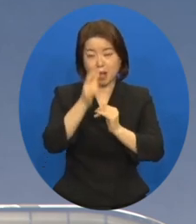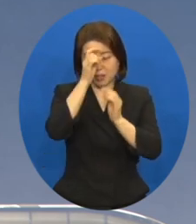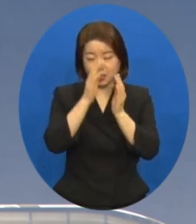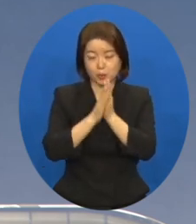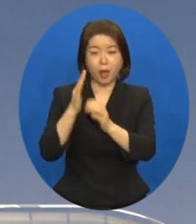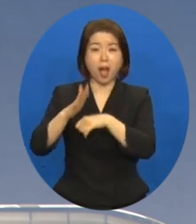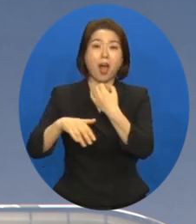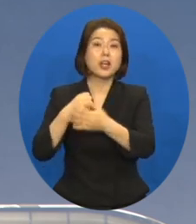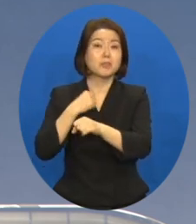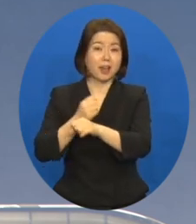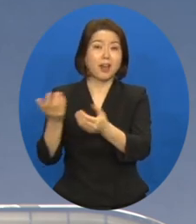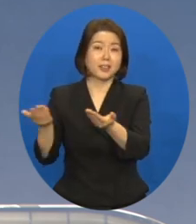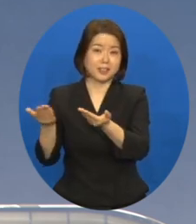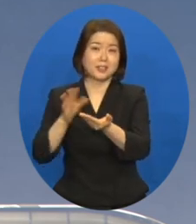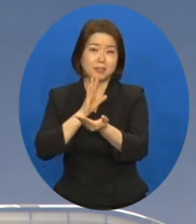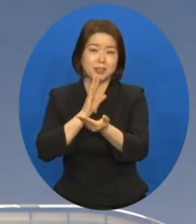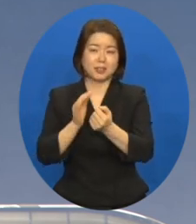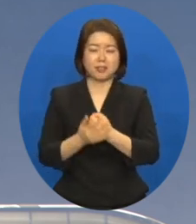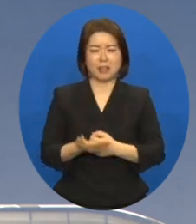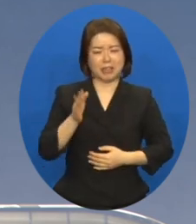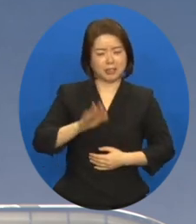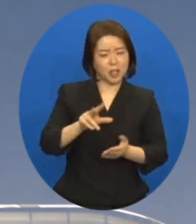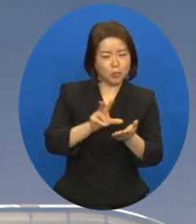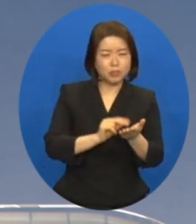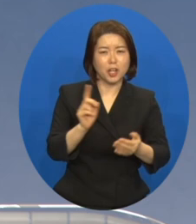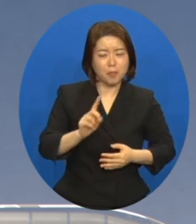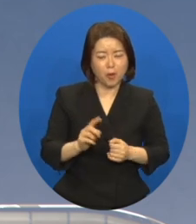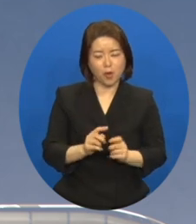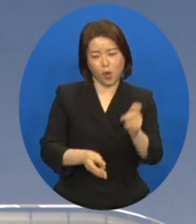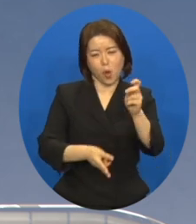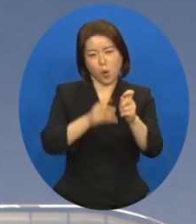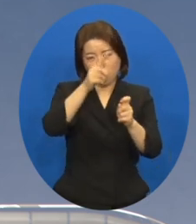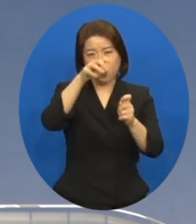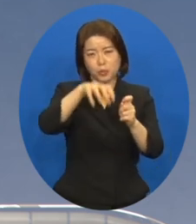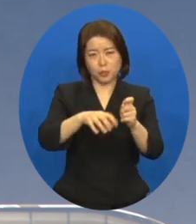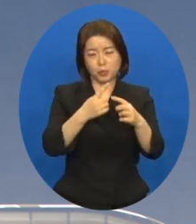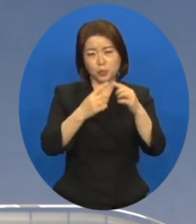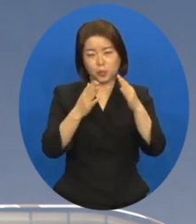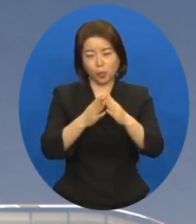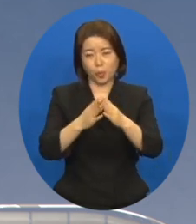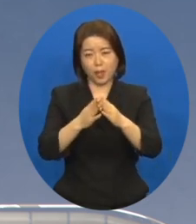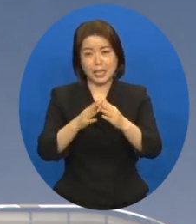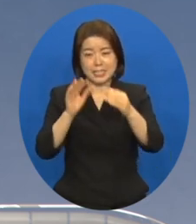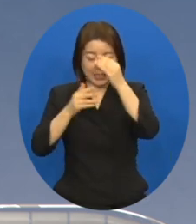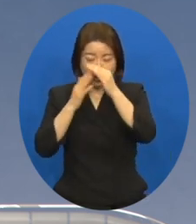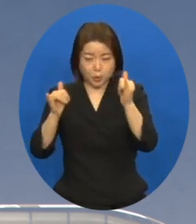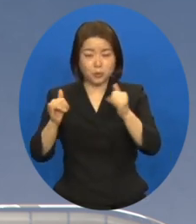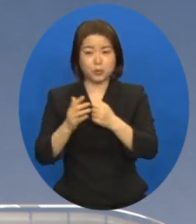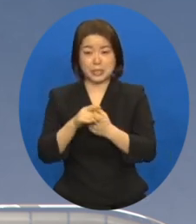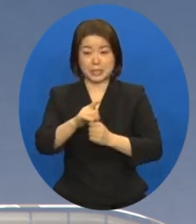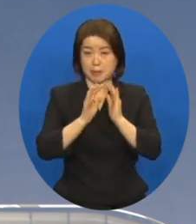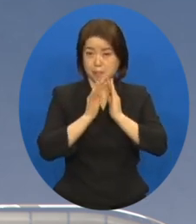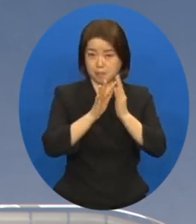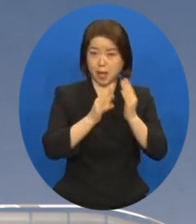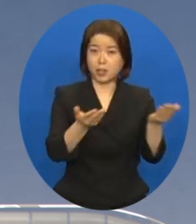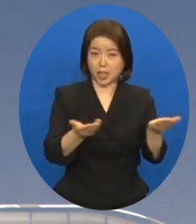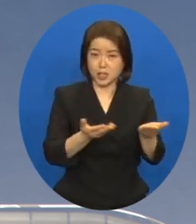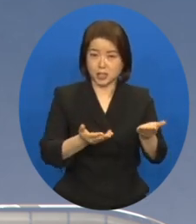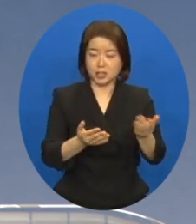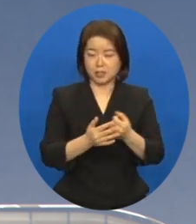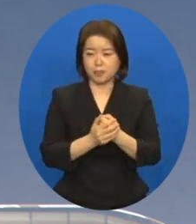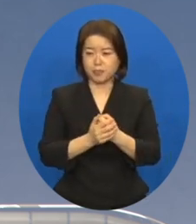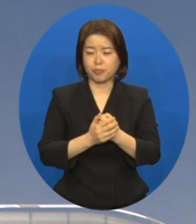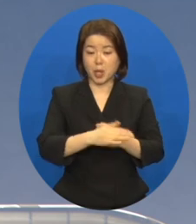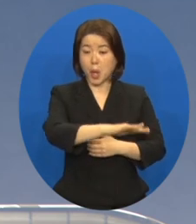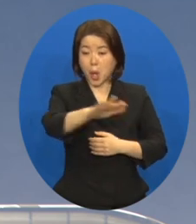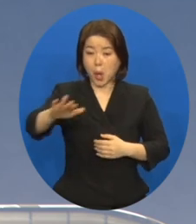일이죠. 그런데 문제는 고린도 교회 교인들이 이렇게 방언하는 일을 그